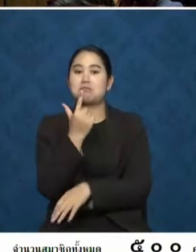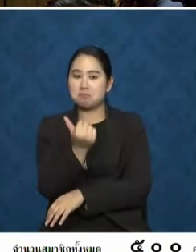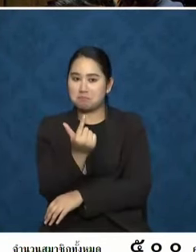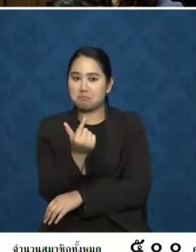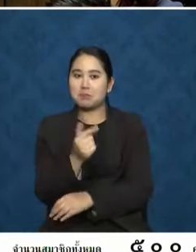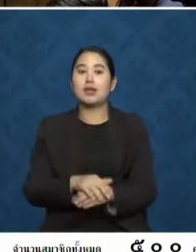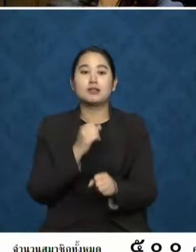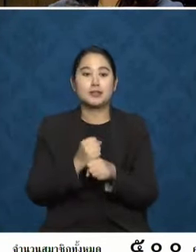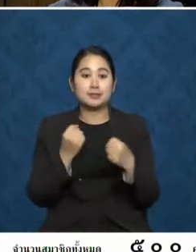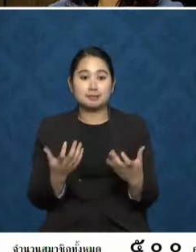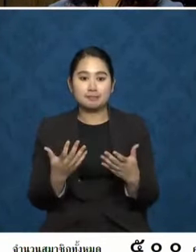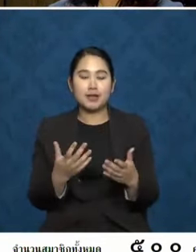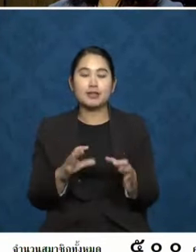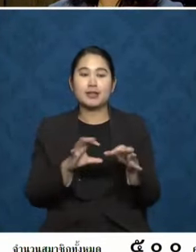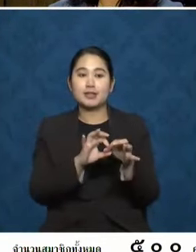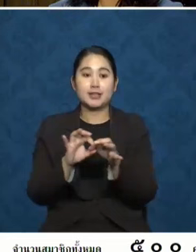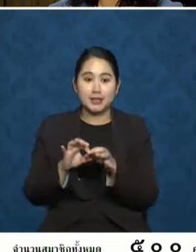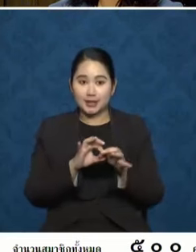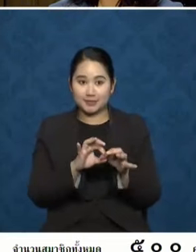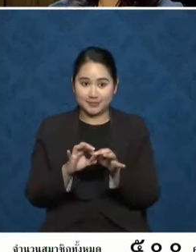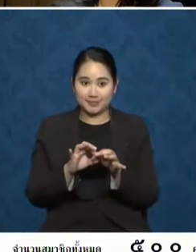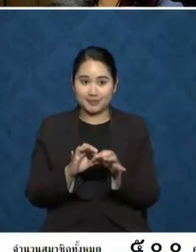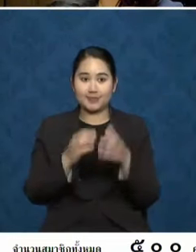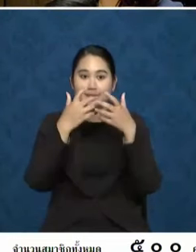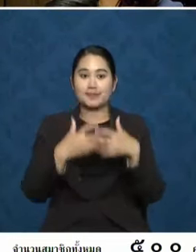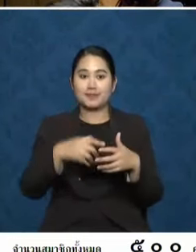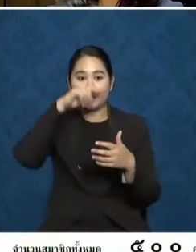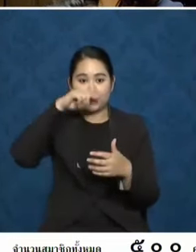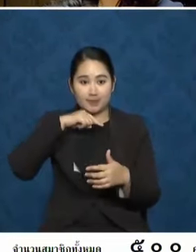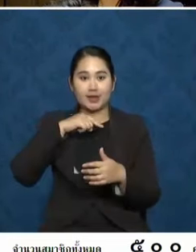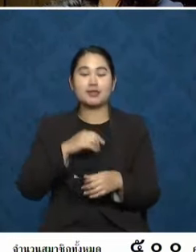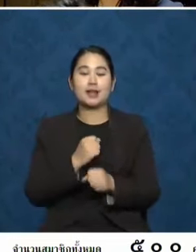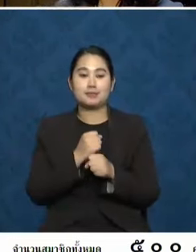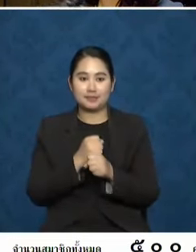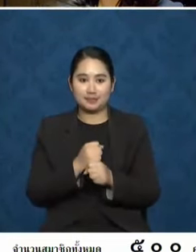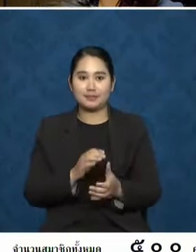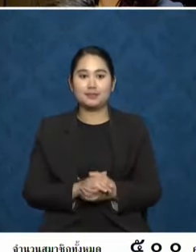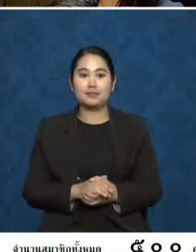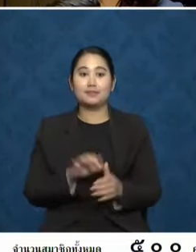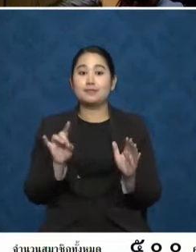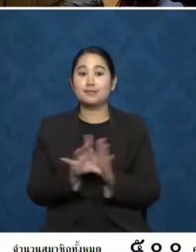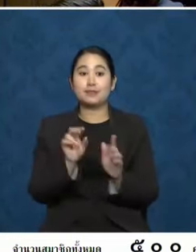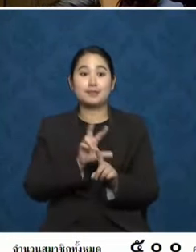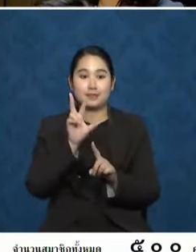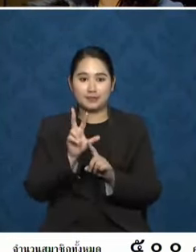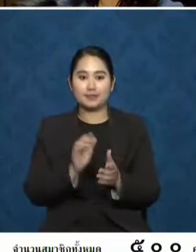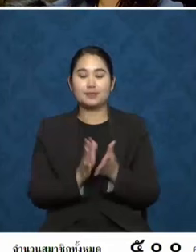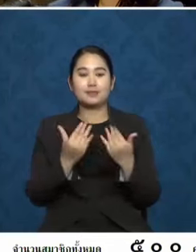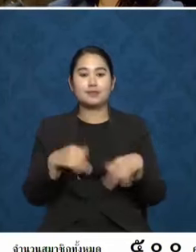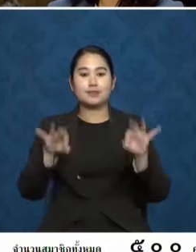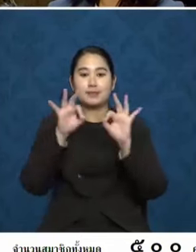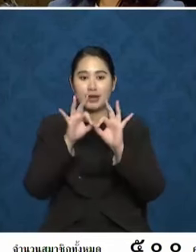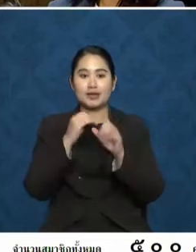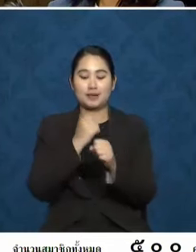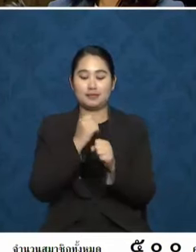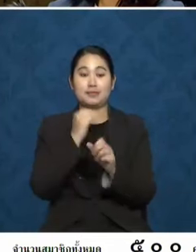เรานะครับทำยไให้เกิด linkage หอคามเชื่อโงมกับอสาหกรมในประเทศได้มากๆปการสุดทายครับผมคดวาส่วสำคญที่ส